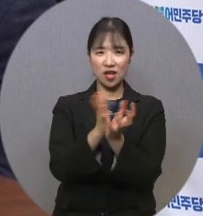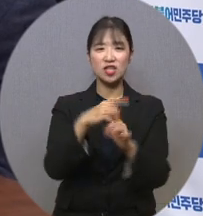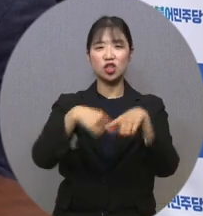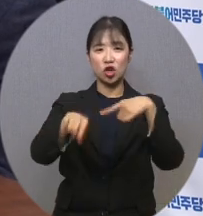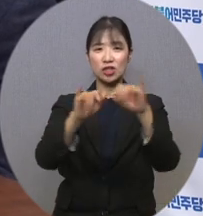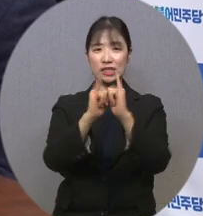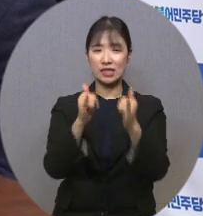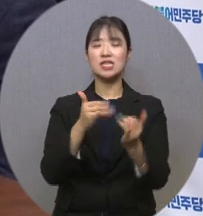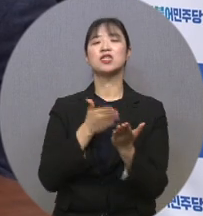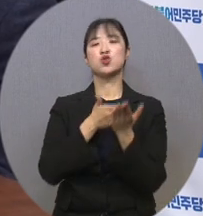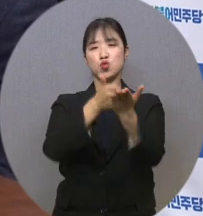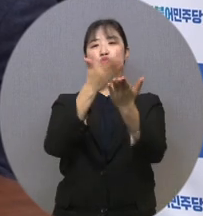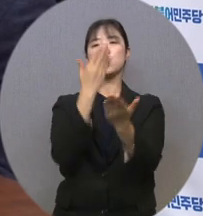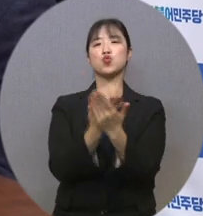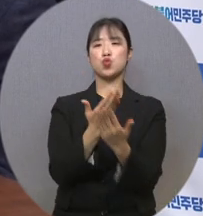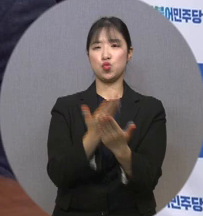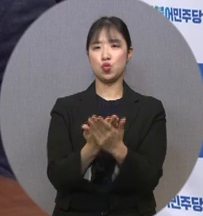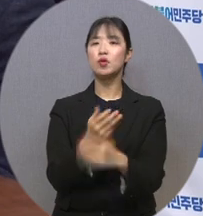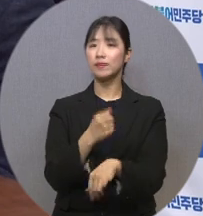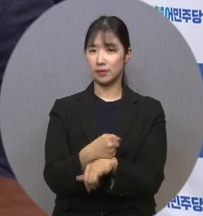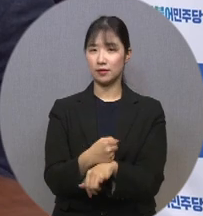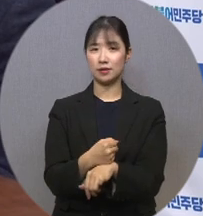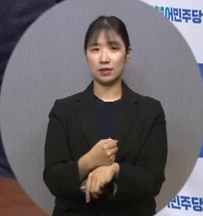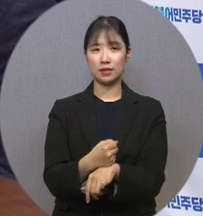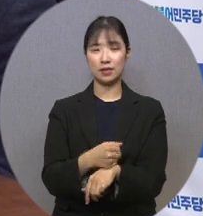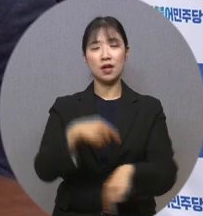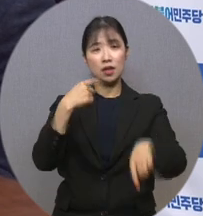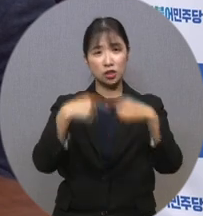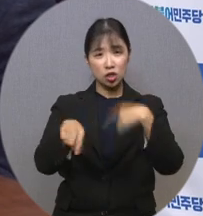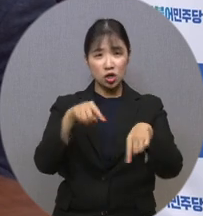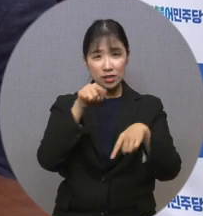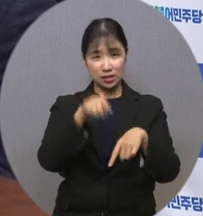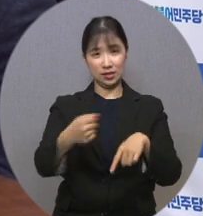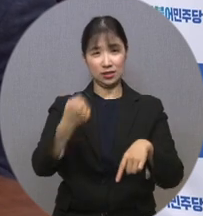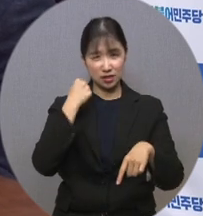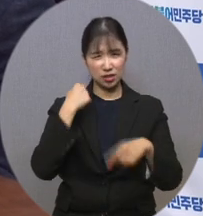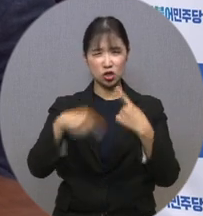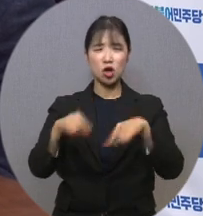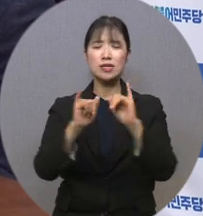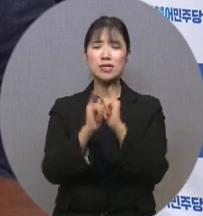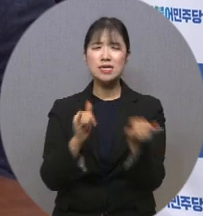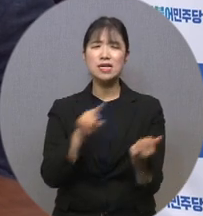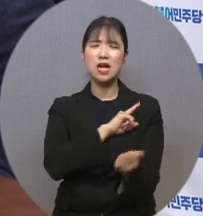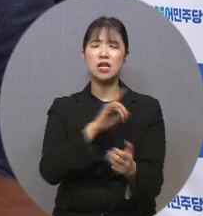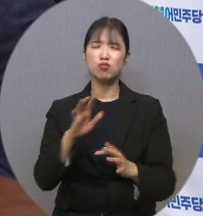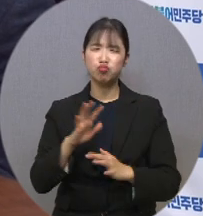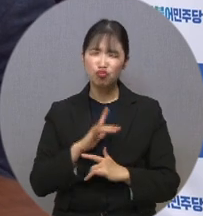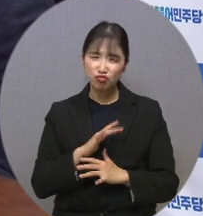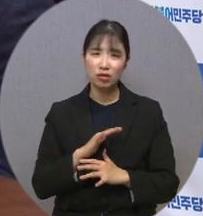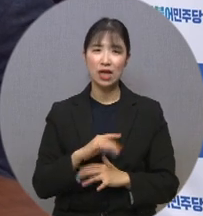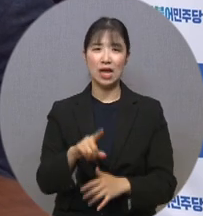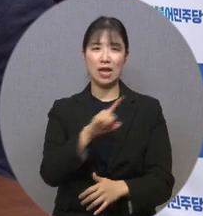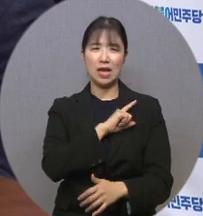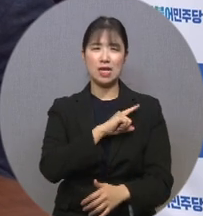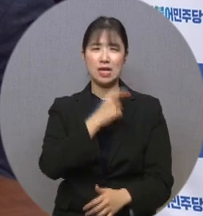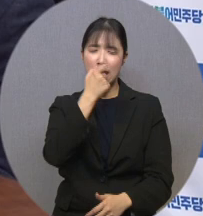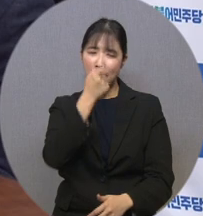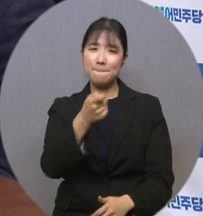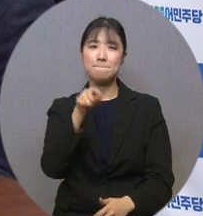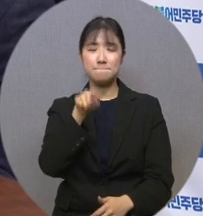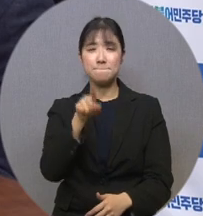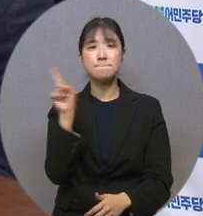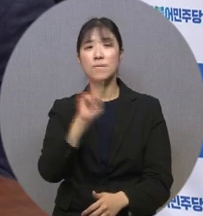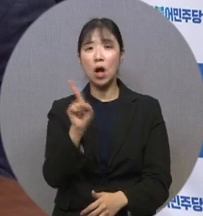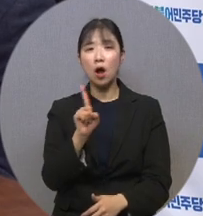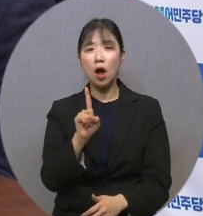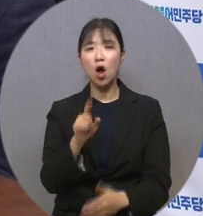대해서 요구를 하는 거죠. 정치 세력이 정치인이 가장 무서워하고 가장 예민하게 반응하는